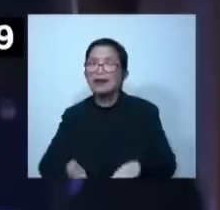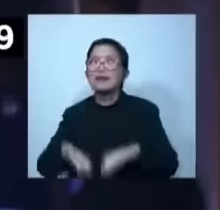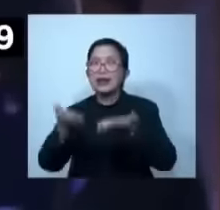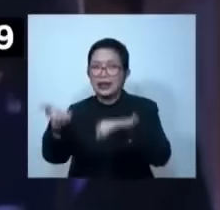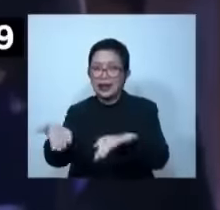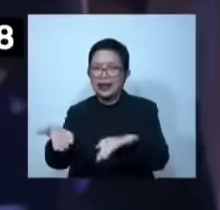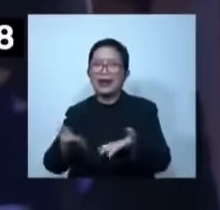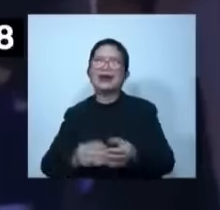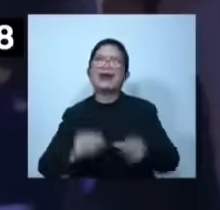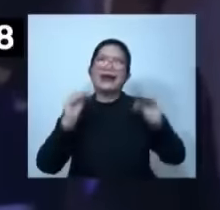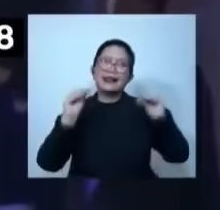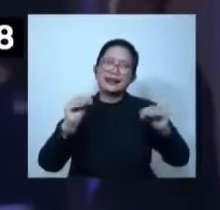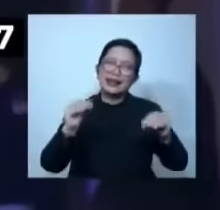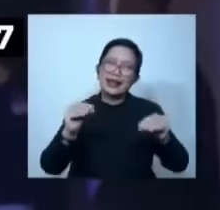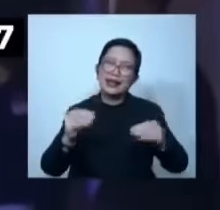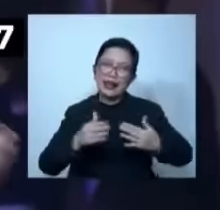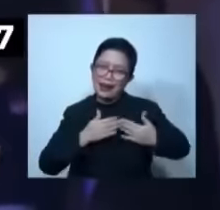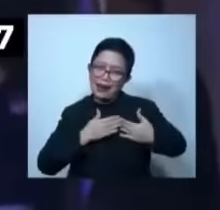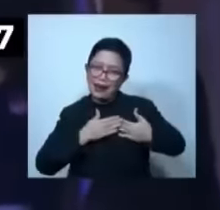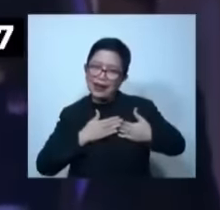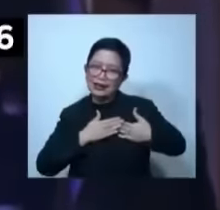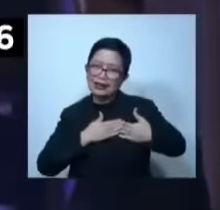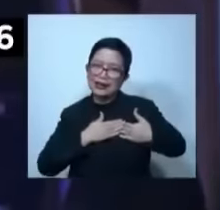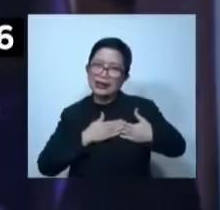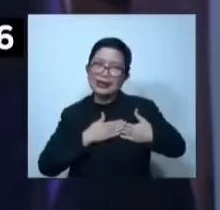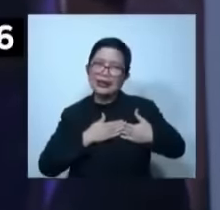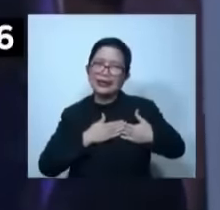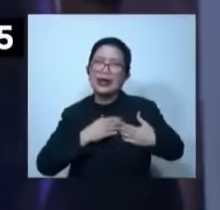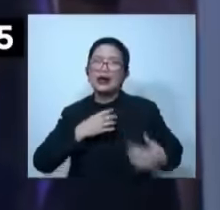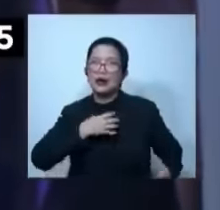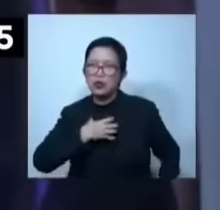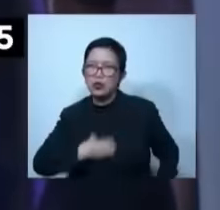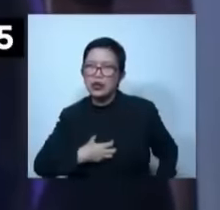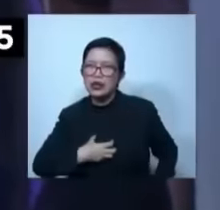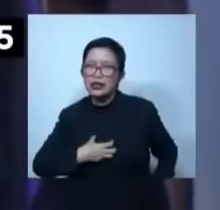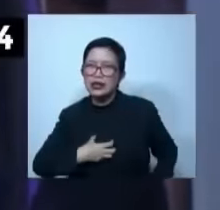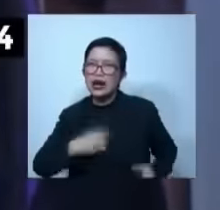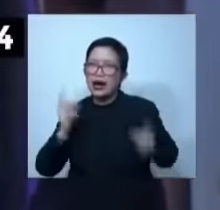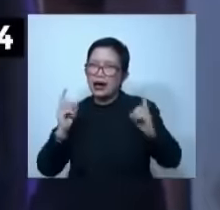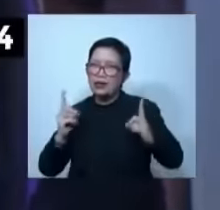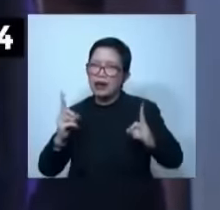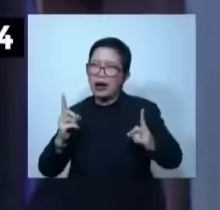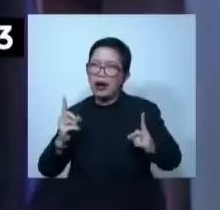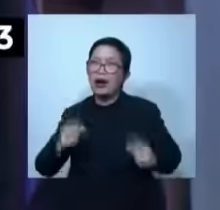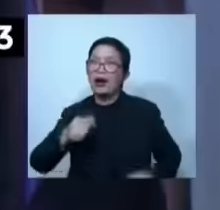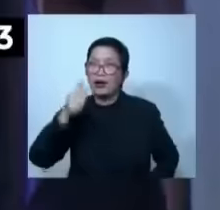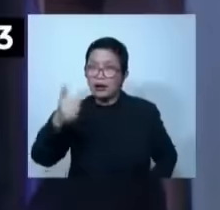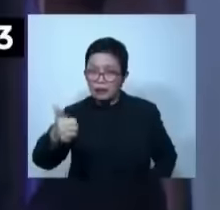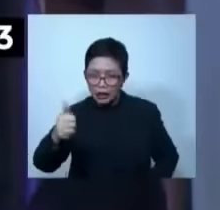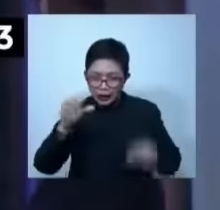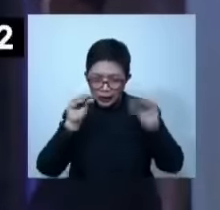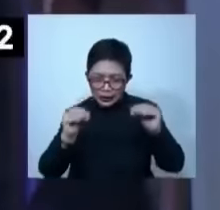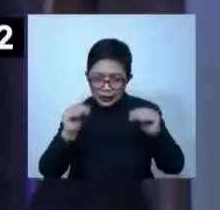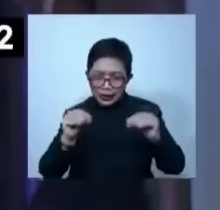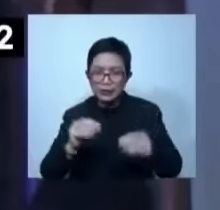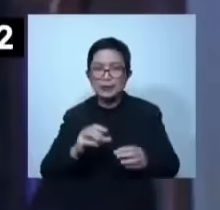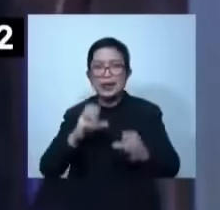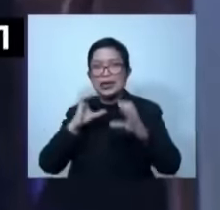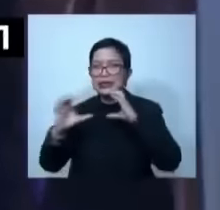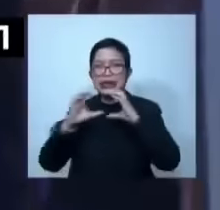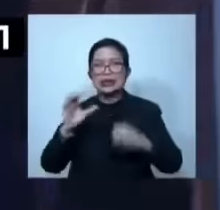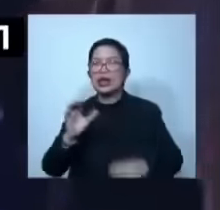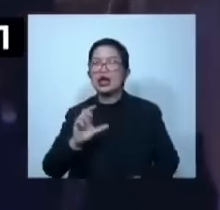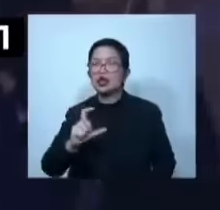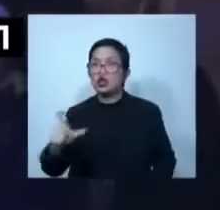bisa mengajarkan budi pekerti yang luhur dengan moderasi agama yang ada. Bapak Ibu, cerita ini belum